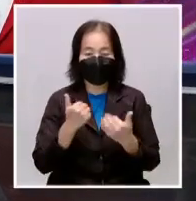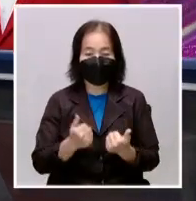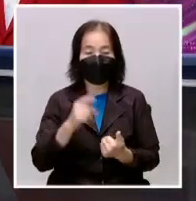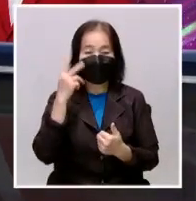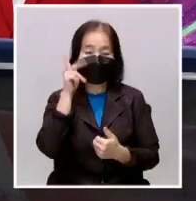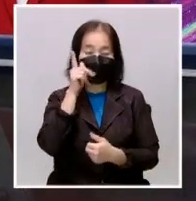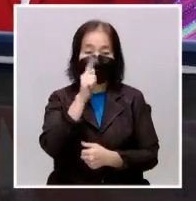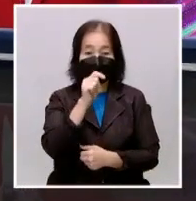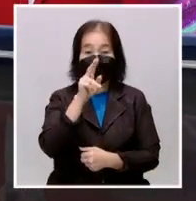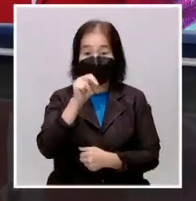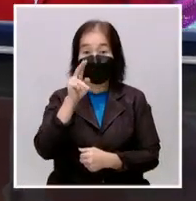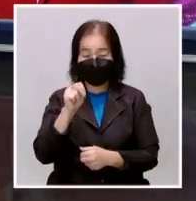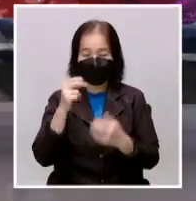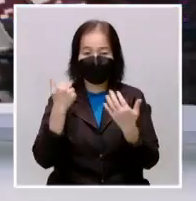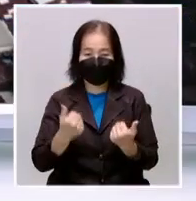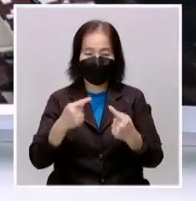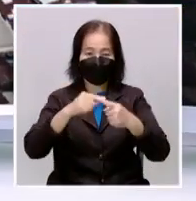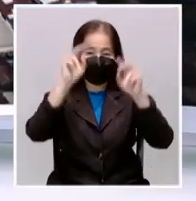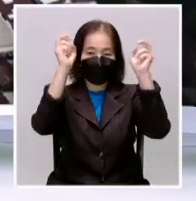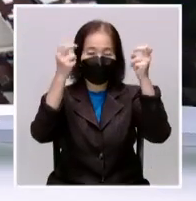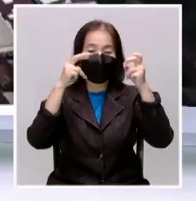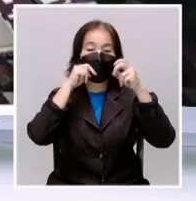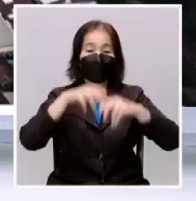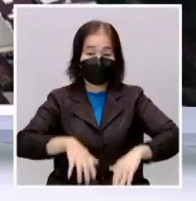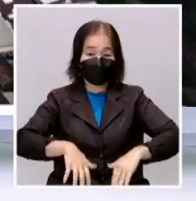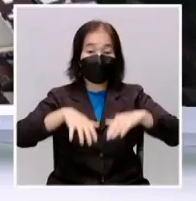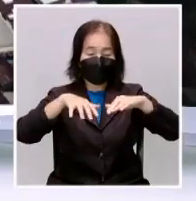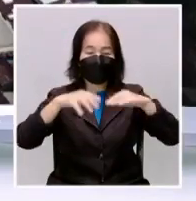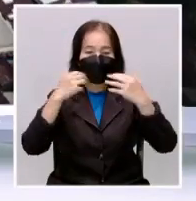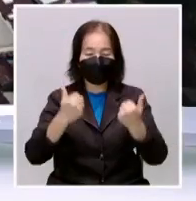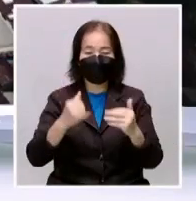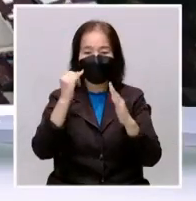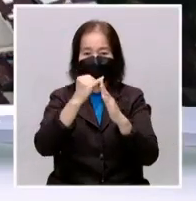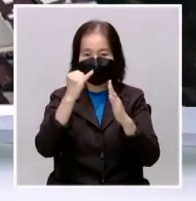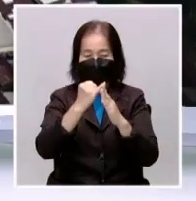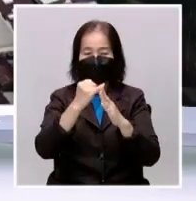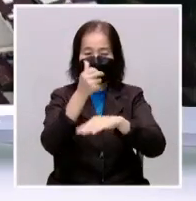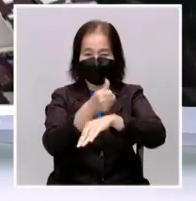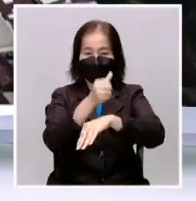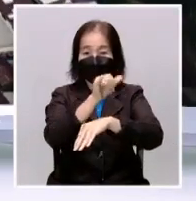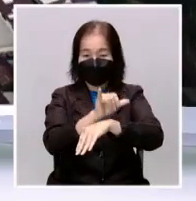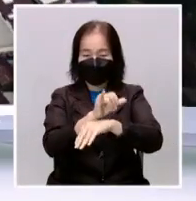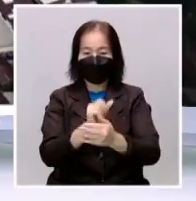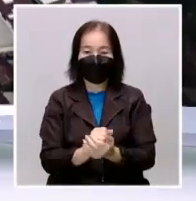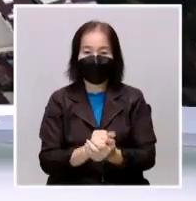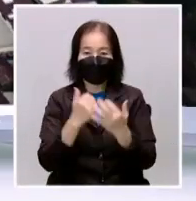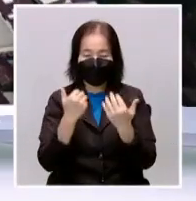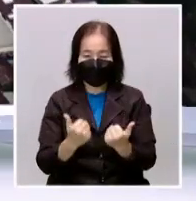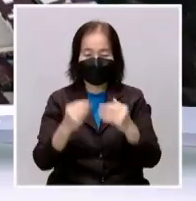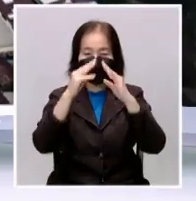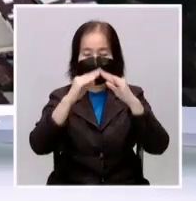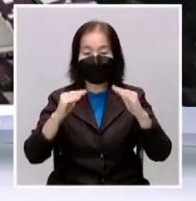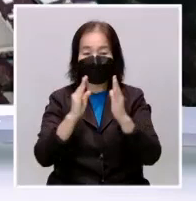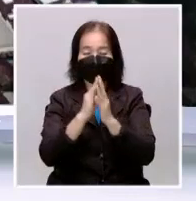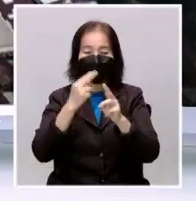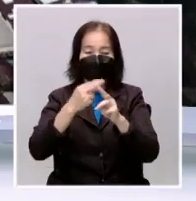TNN News ข่าวเที่ยงในช่วงนี้พาคุณผู้ชมไปดูสถานการณ์น้ำท่วมนะคะอย่างเช่นที่อำเภอบางบานจังหวัดพระนครศรีอยุธยาวัดจุฬามณีเนี่ย